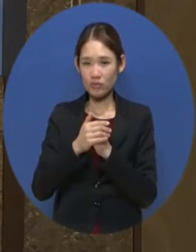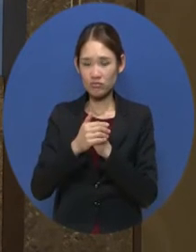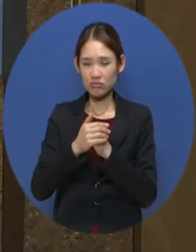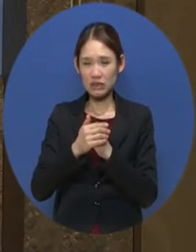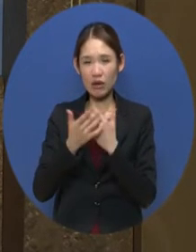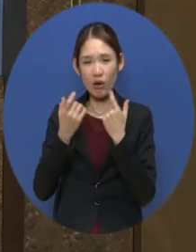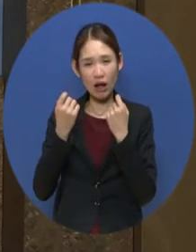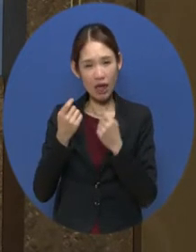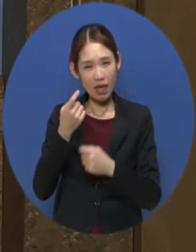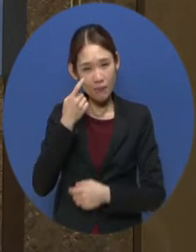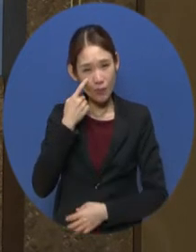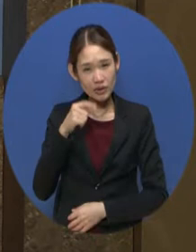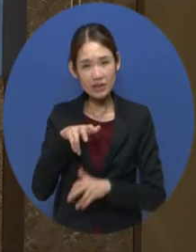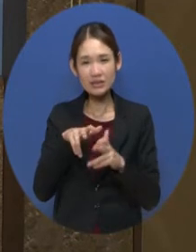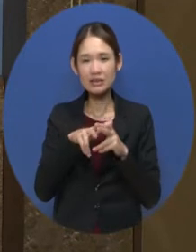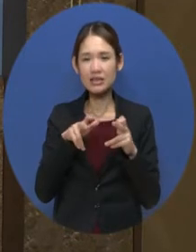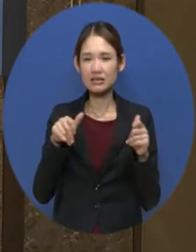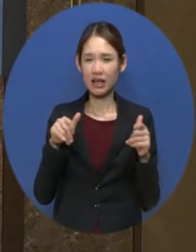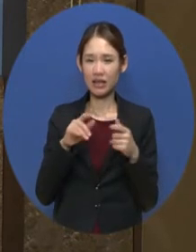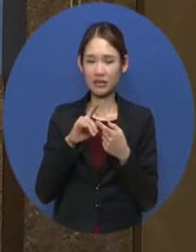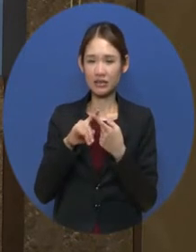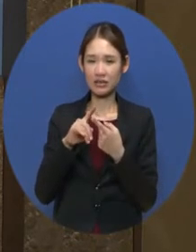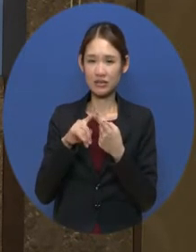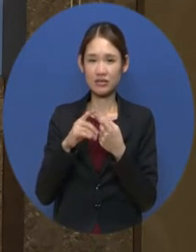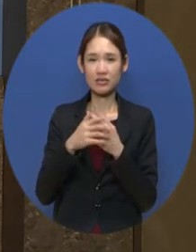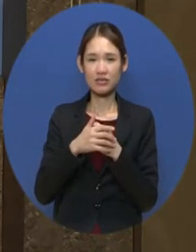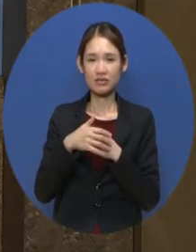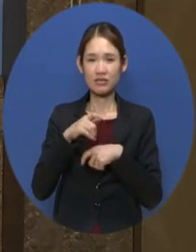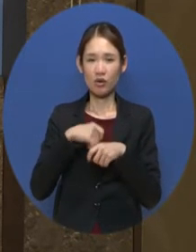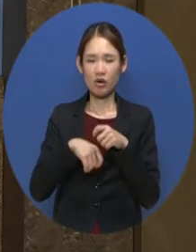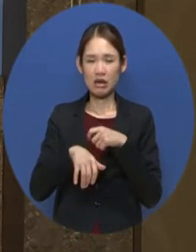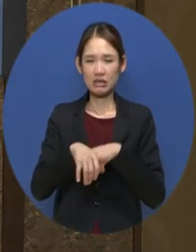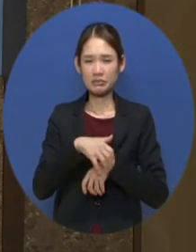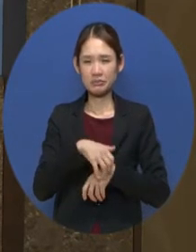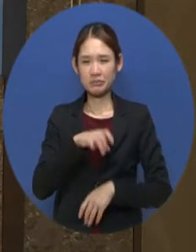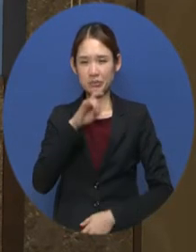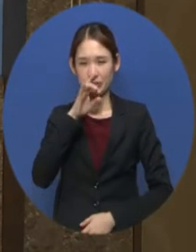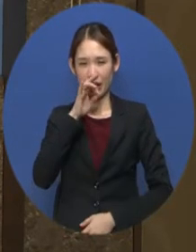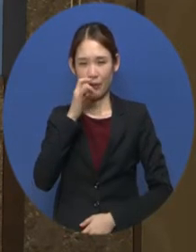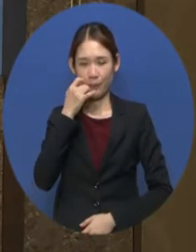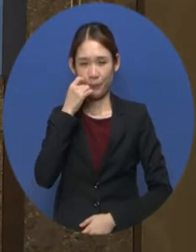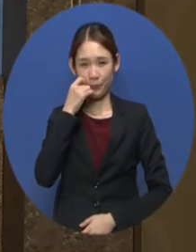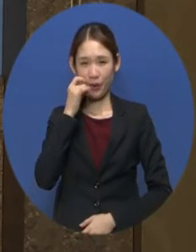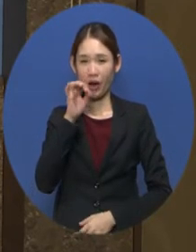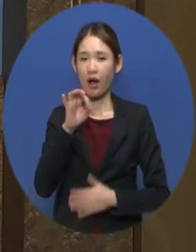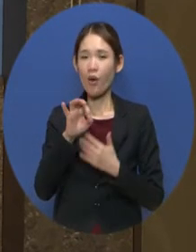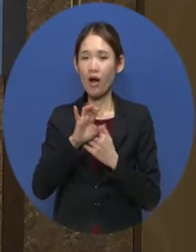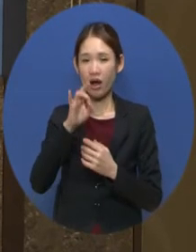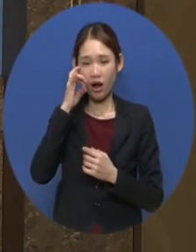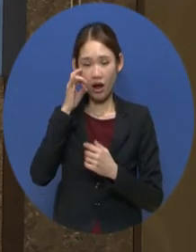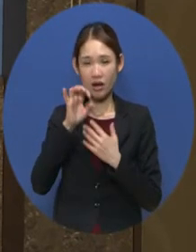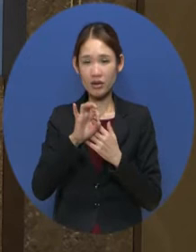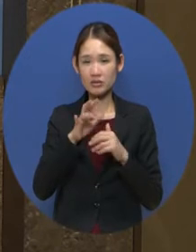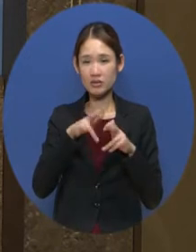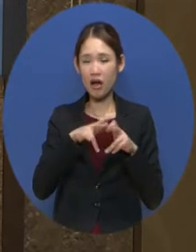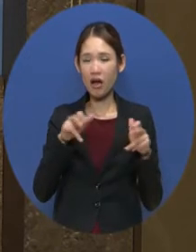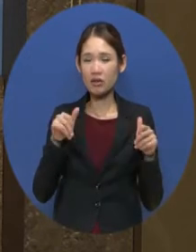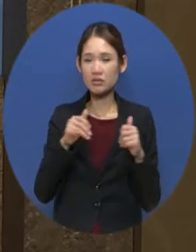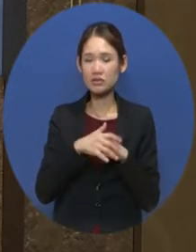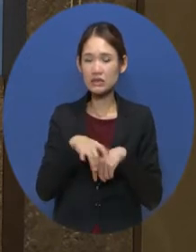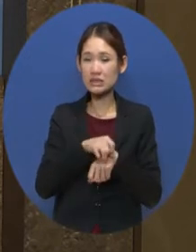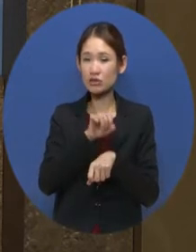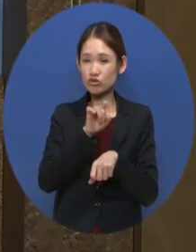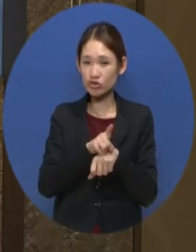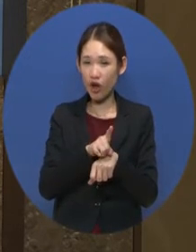하다 보니까는 오히려 시각장애인에 대해서 굉장히 좀 불리한 부분들이 많았다. 왜냐하면은 시각장애인의 어떤